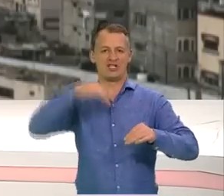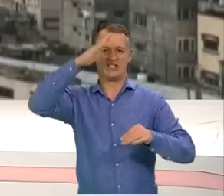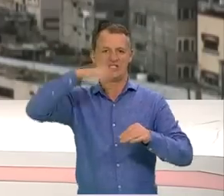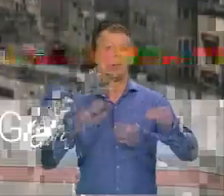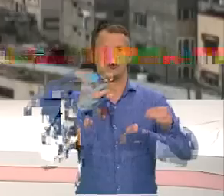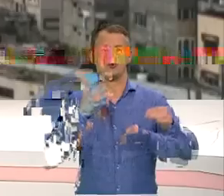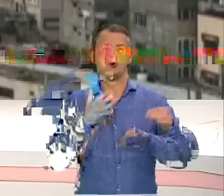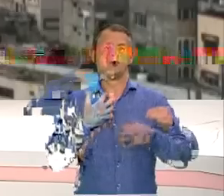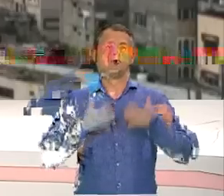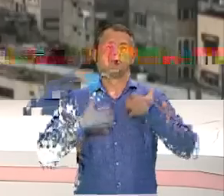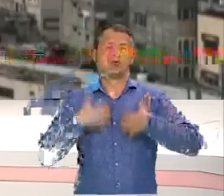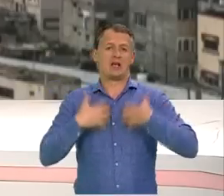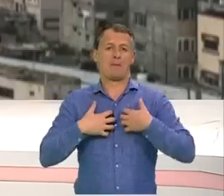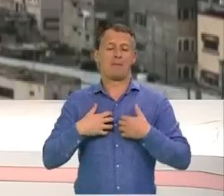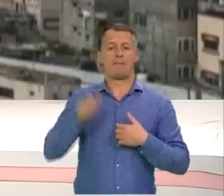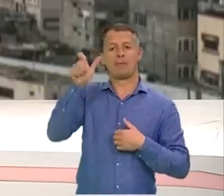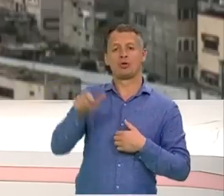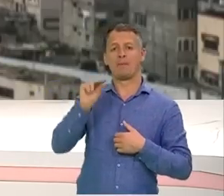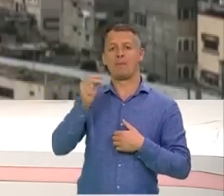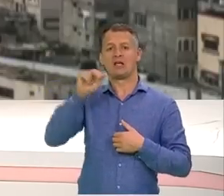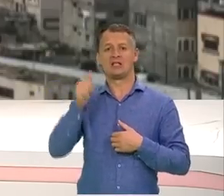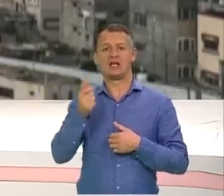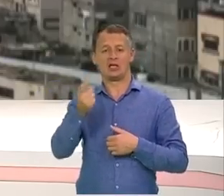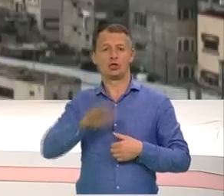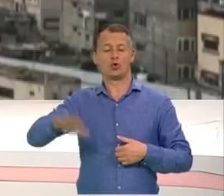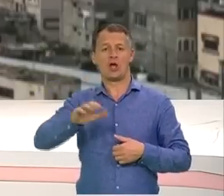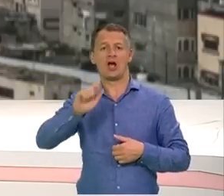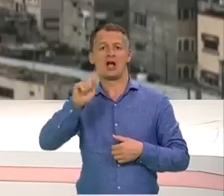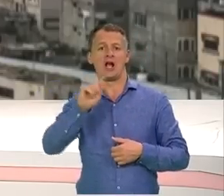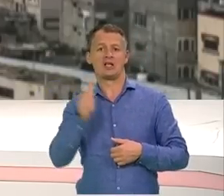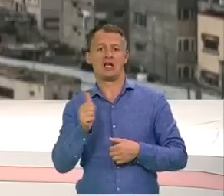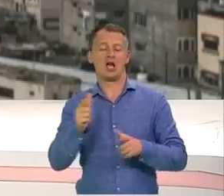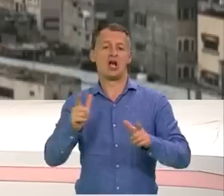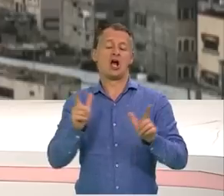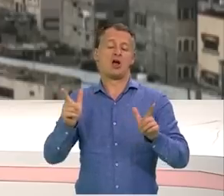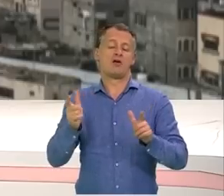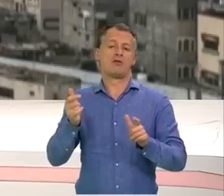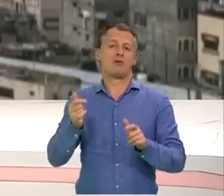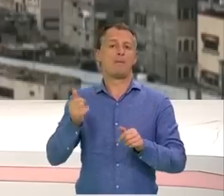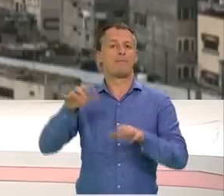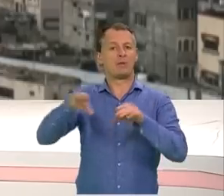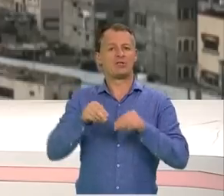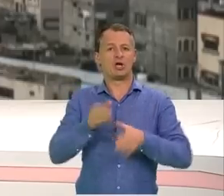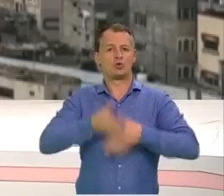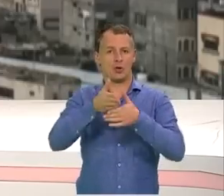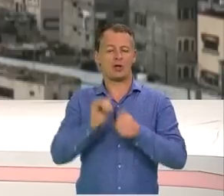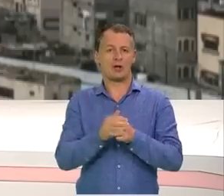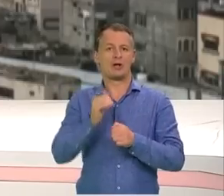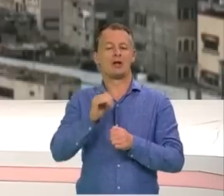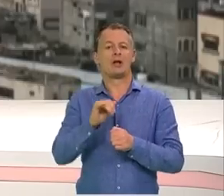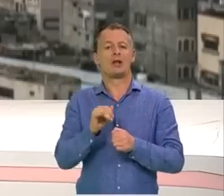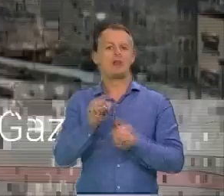După zile întregi de agonie, palestinienii din fâșia Gaza vor primi ajutoarele umanitare care așteaptă la granița cu Egipt. Cel mai